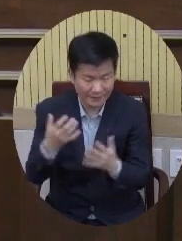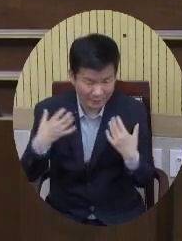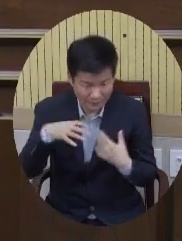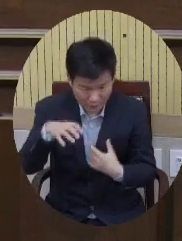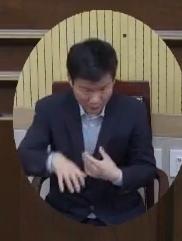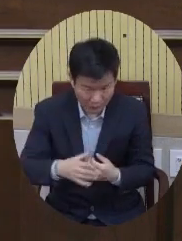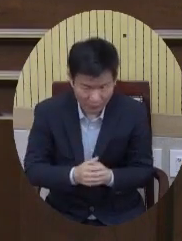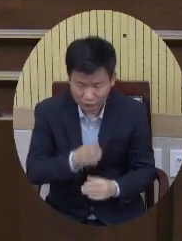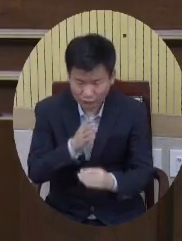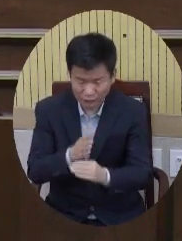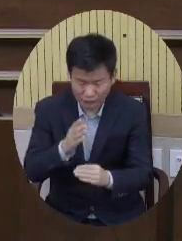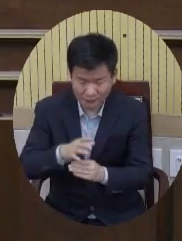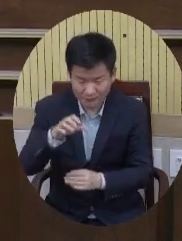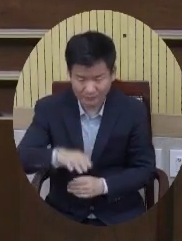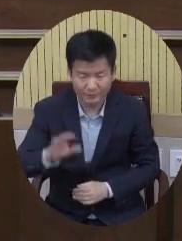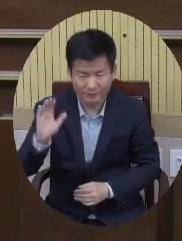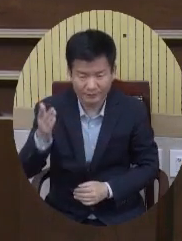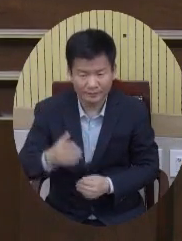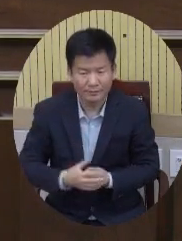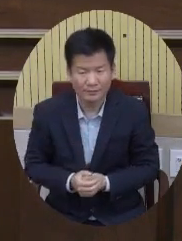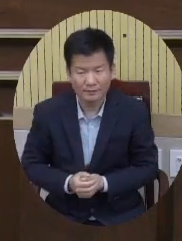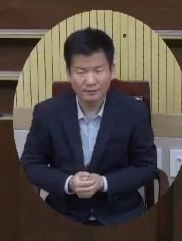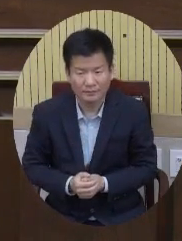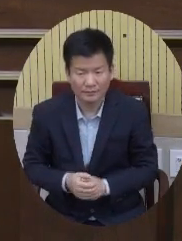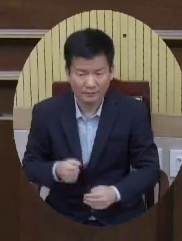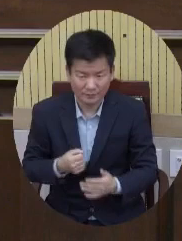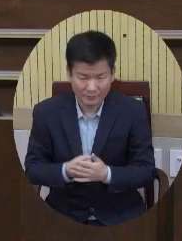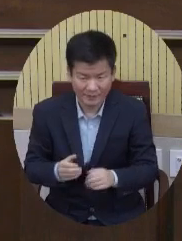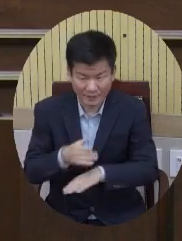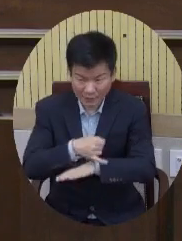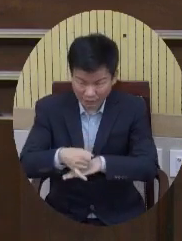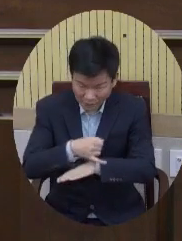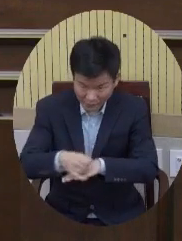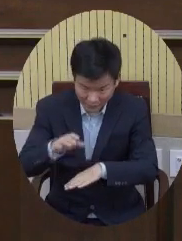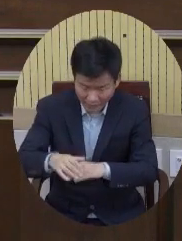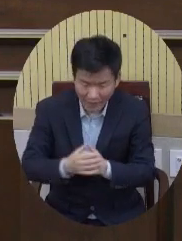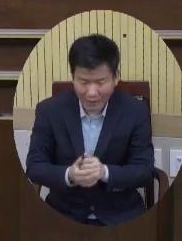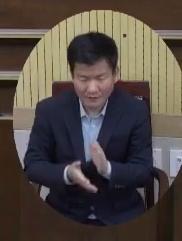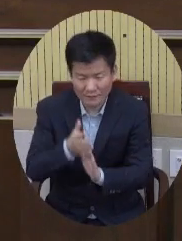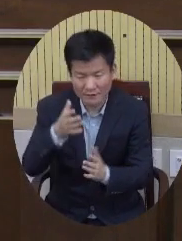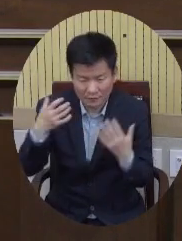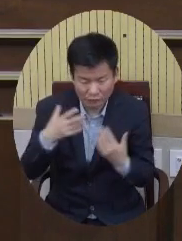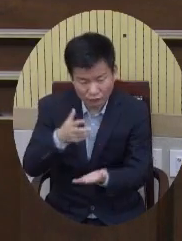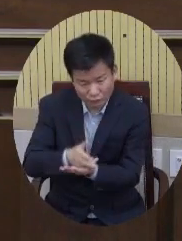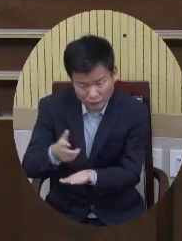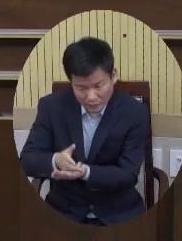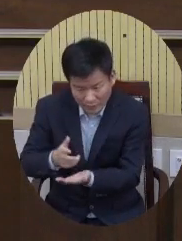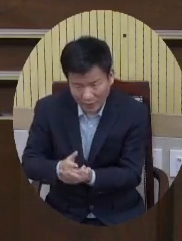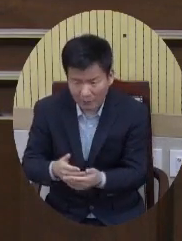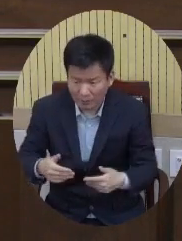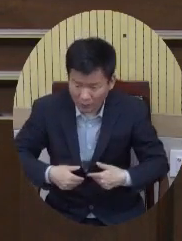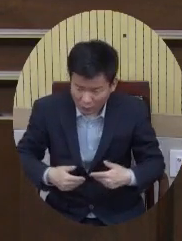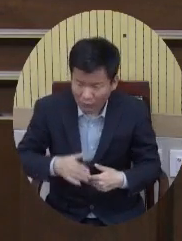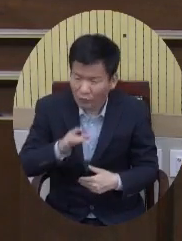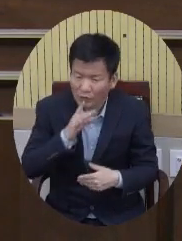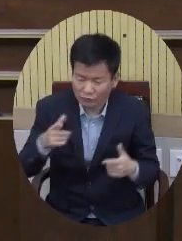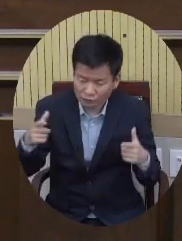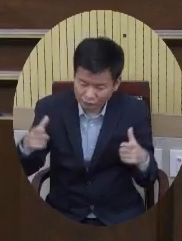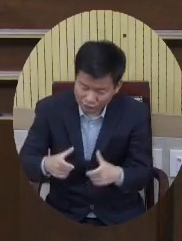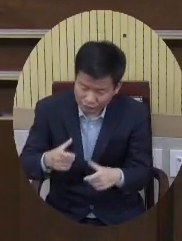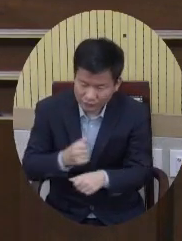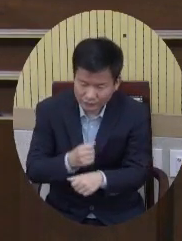시청사가 중심축이 되어야 합니다 그래서 기존 설계 안에 시청 주차장은 필요 최소한 공간만